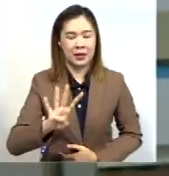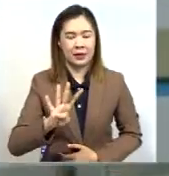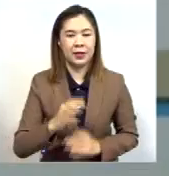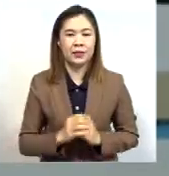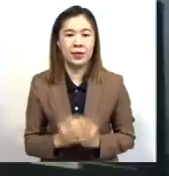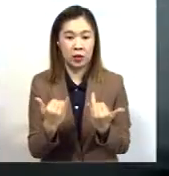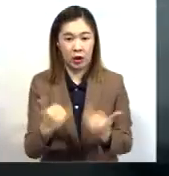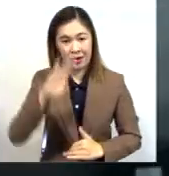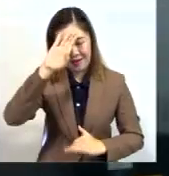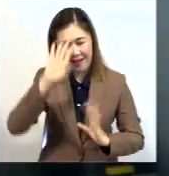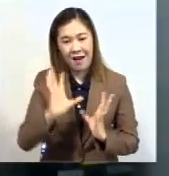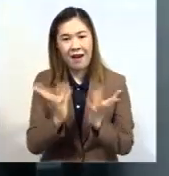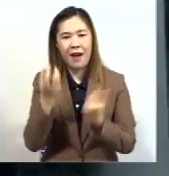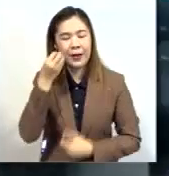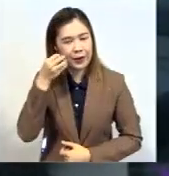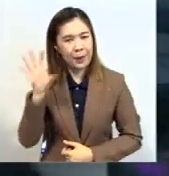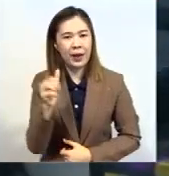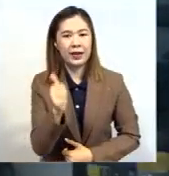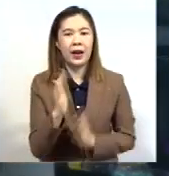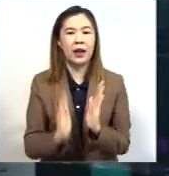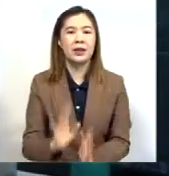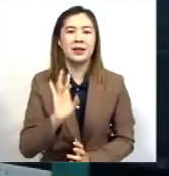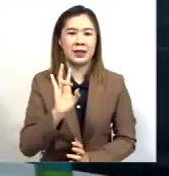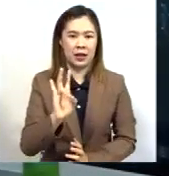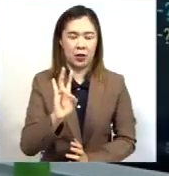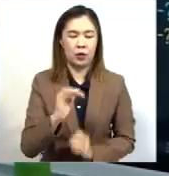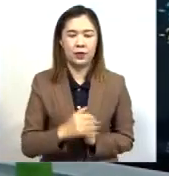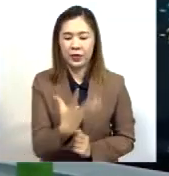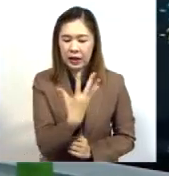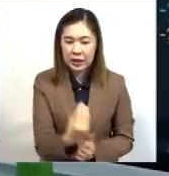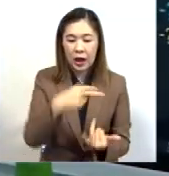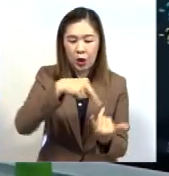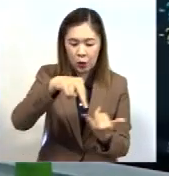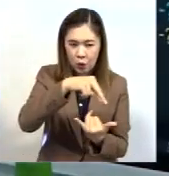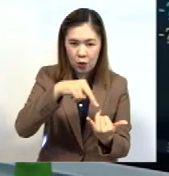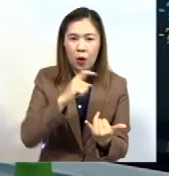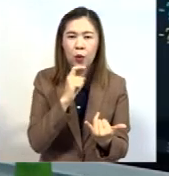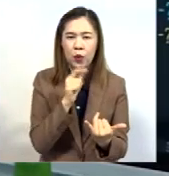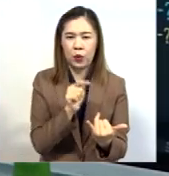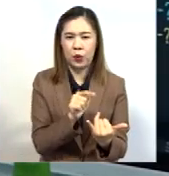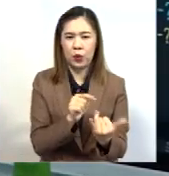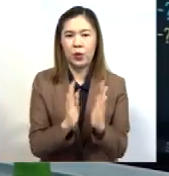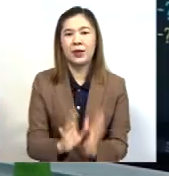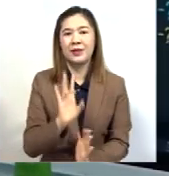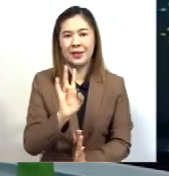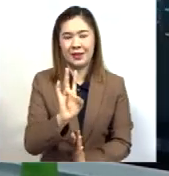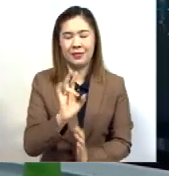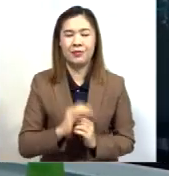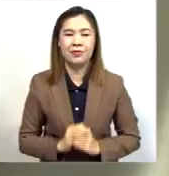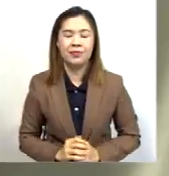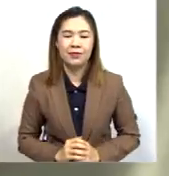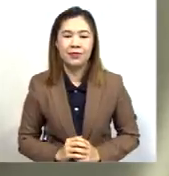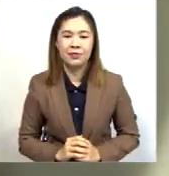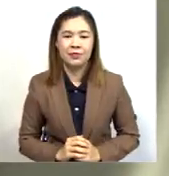อนนี้หายและสามารถกลับบ้านได้แล้ว7คนและยังคงรักษาพยาบาลอีกอยู่7คนค่ะ